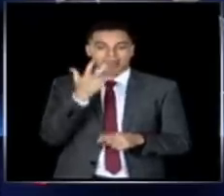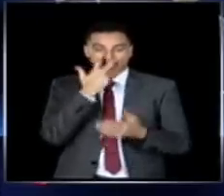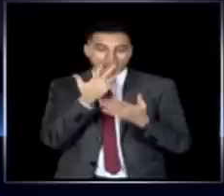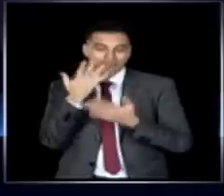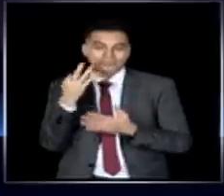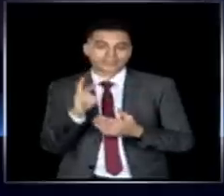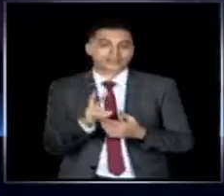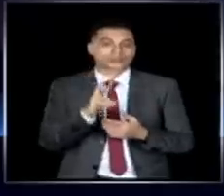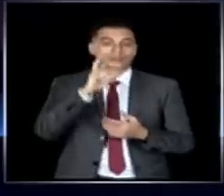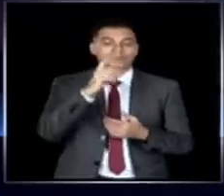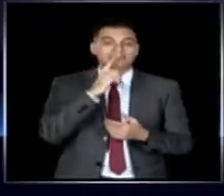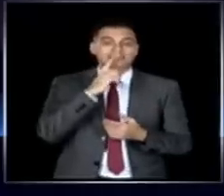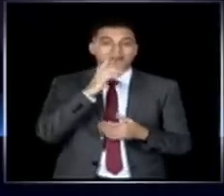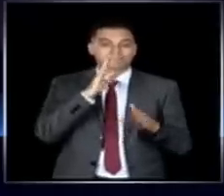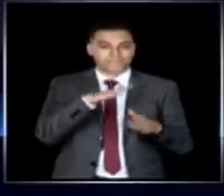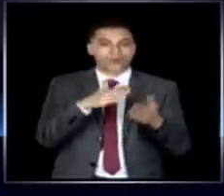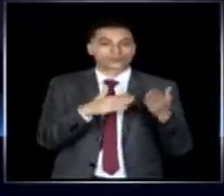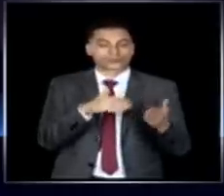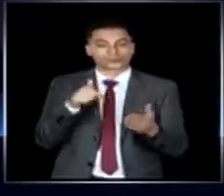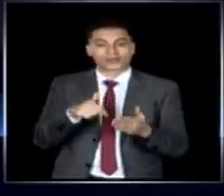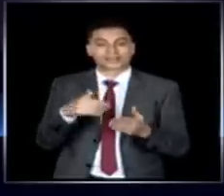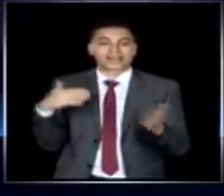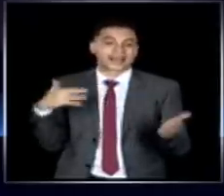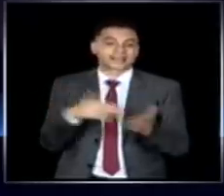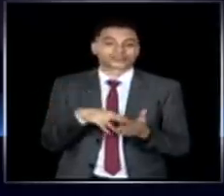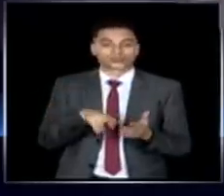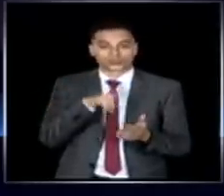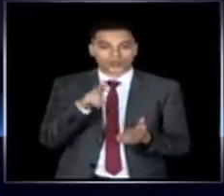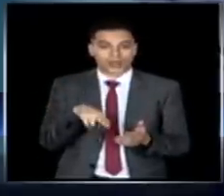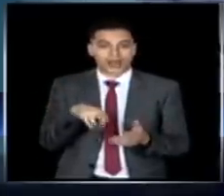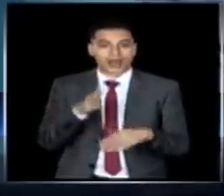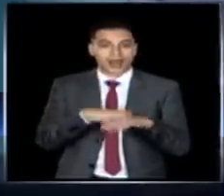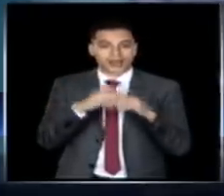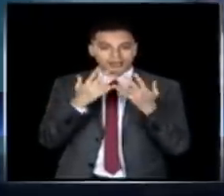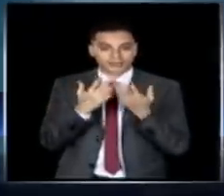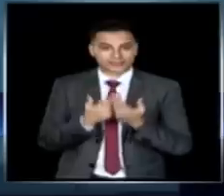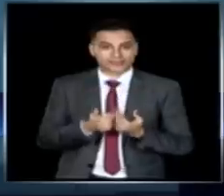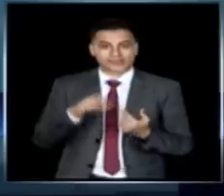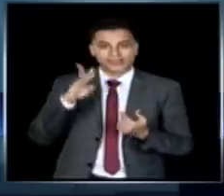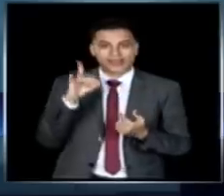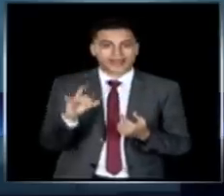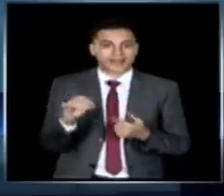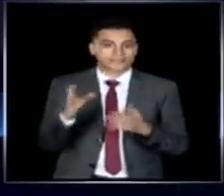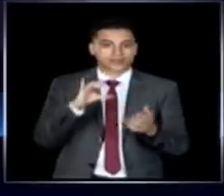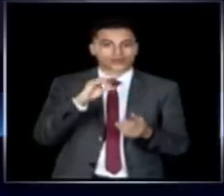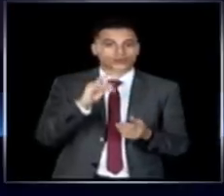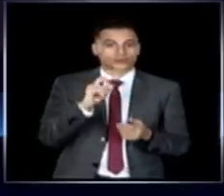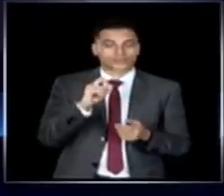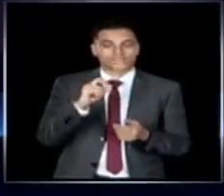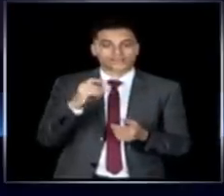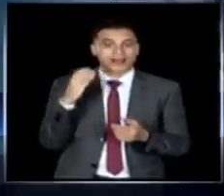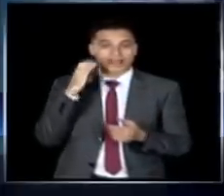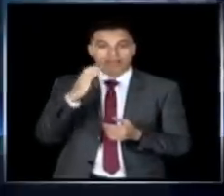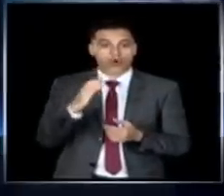1973. كريم ويوسف، يوسف وكريم. والسؤال اللي جاي في القدرات الذهنية، اللي هيجاوب